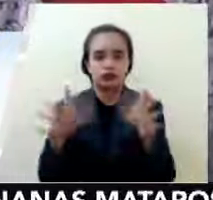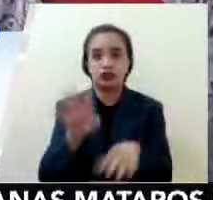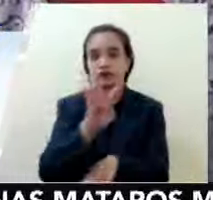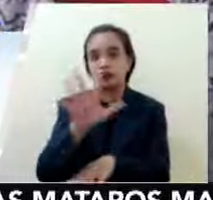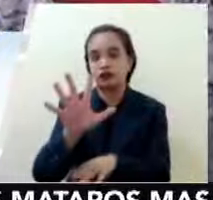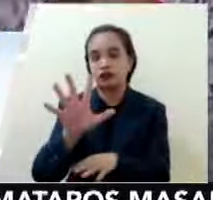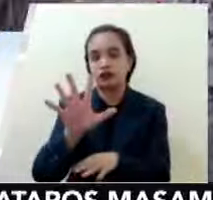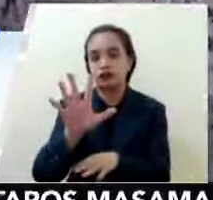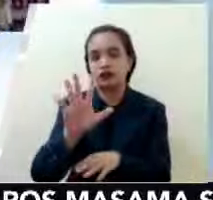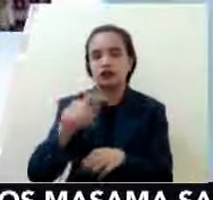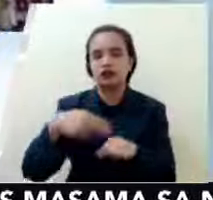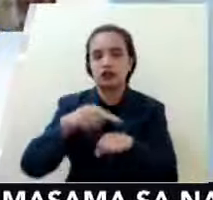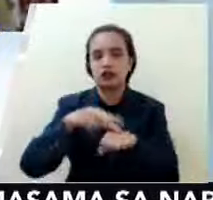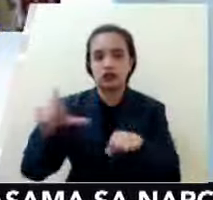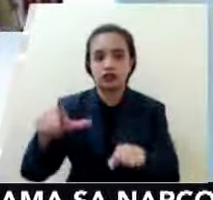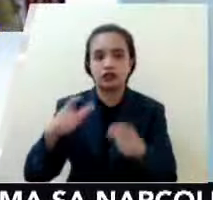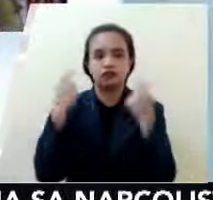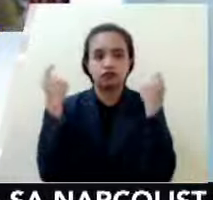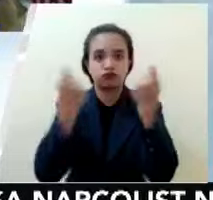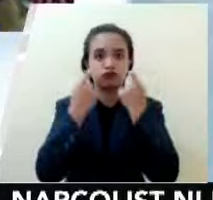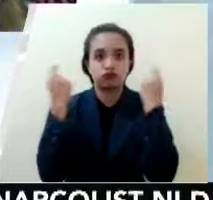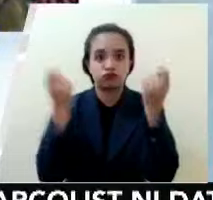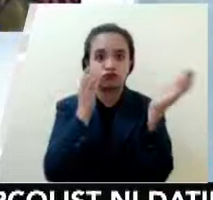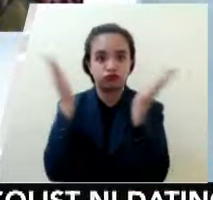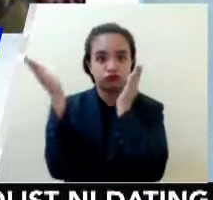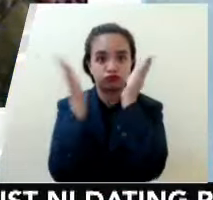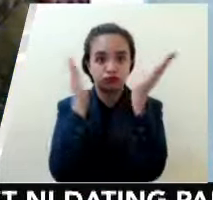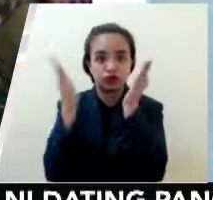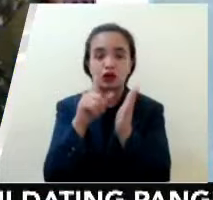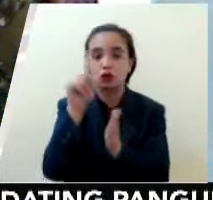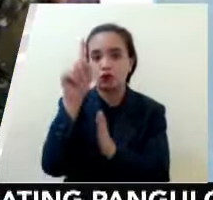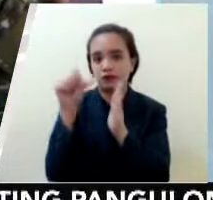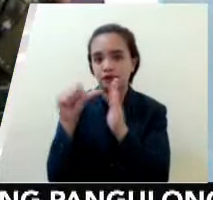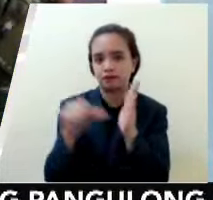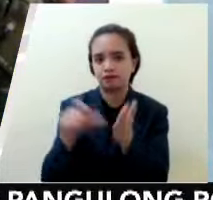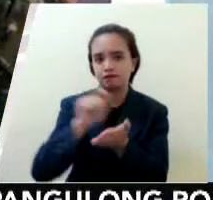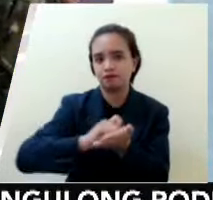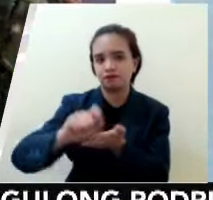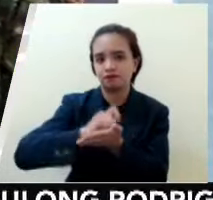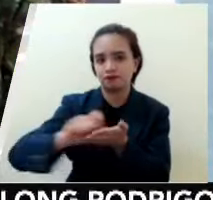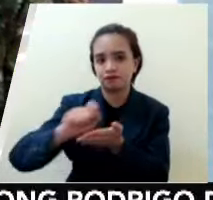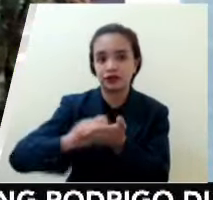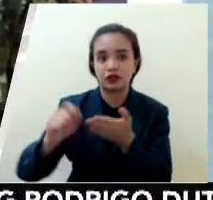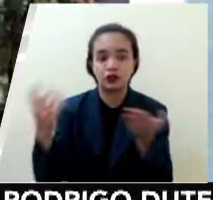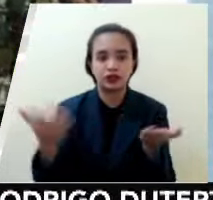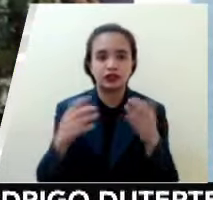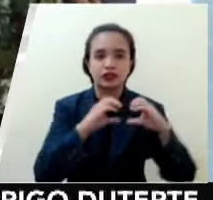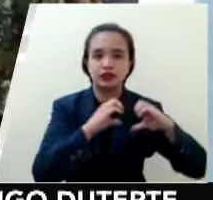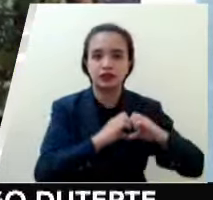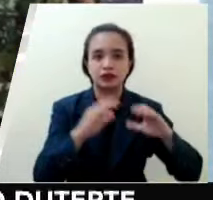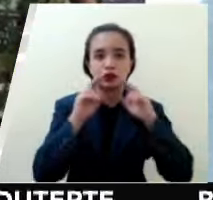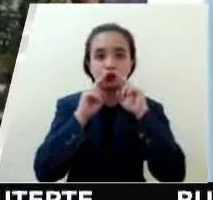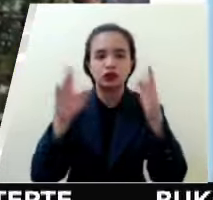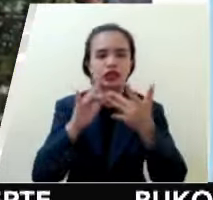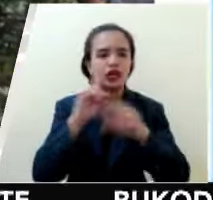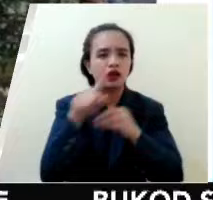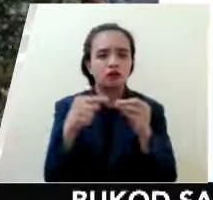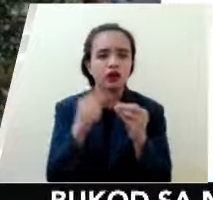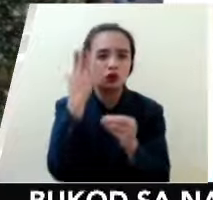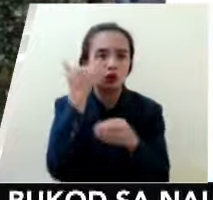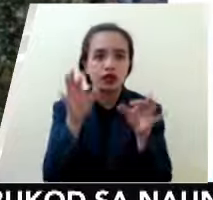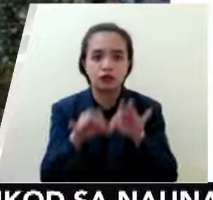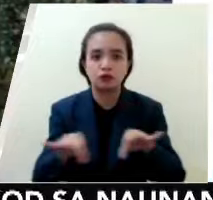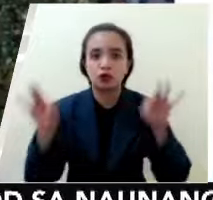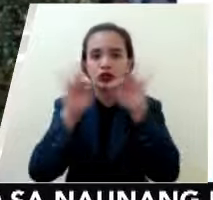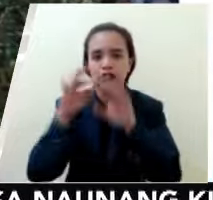Reservist Week Celebration. Isang artikulo ang isinulat ni Dong sa GMA News Online tungkol sa kahalagahan ng